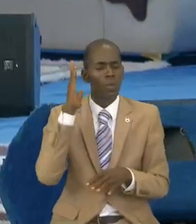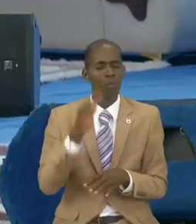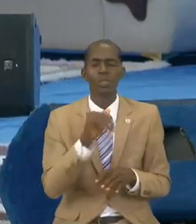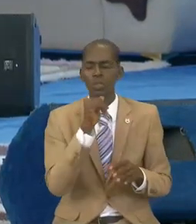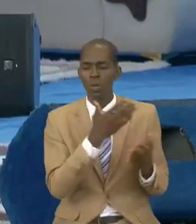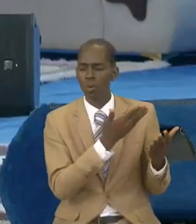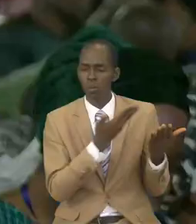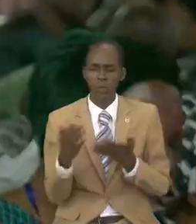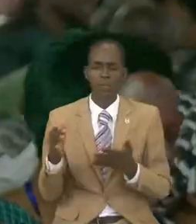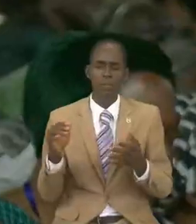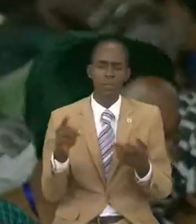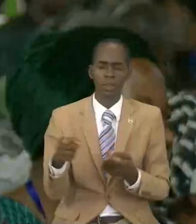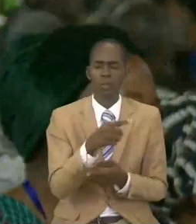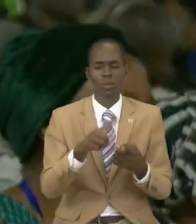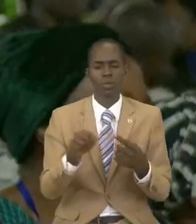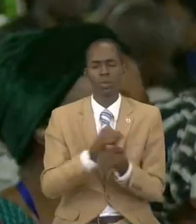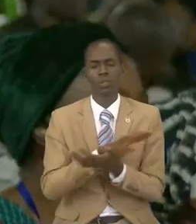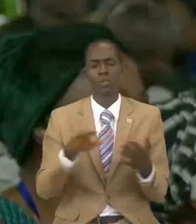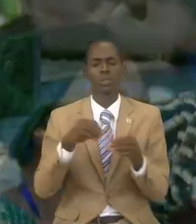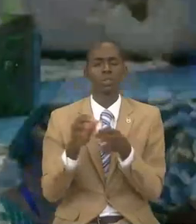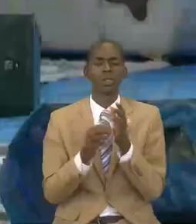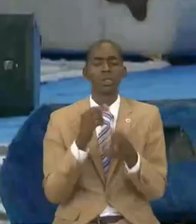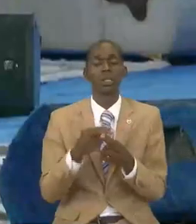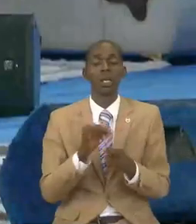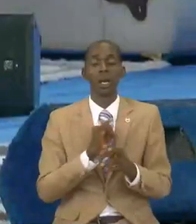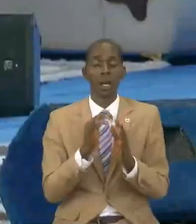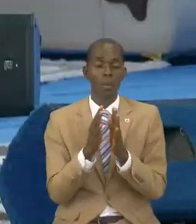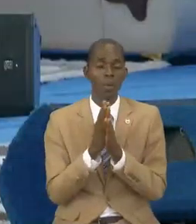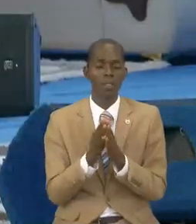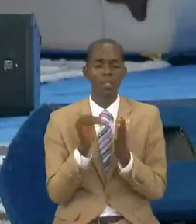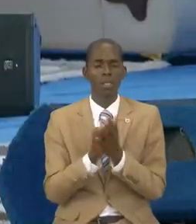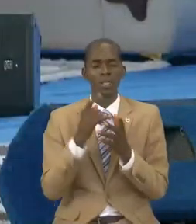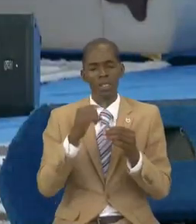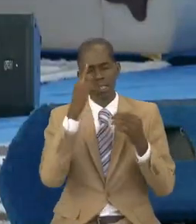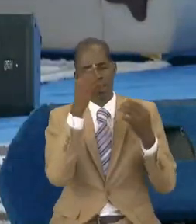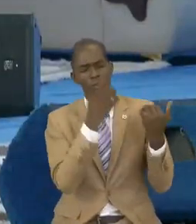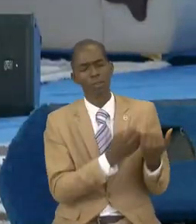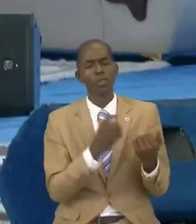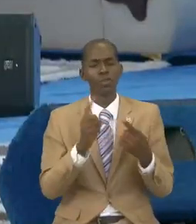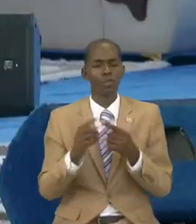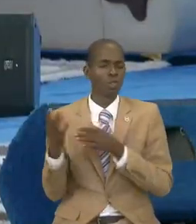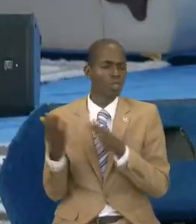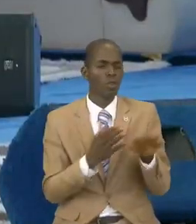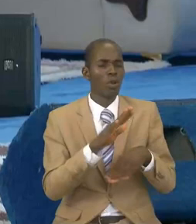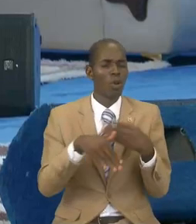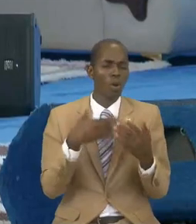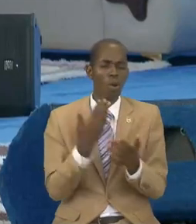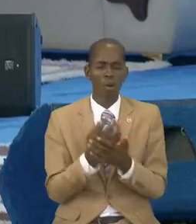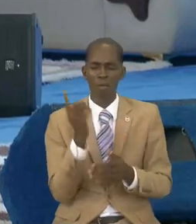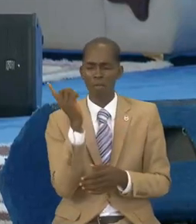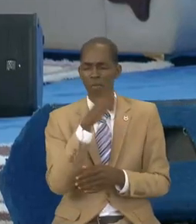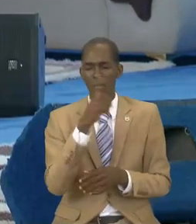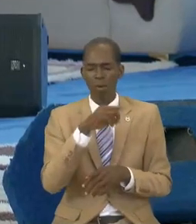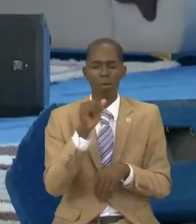leur destruction au nom de Jésus. Je prie, Seigneur, la foi pour laisser toutes ces œuvres des ténèbres,